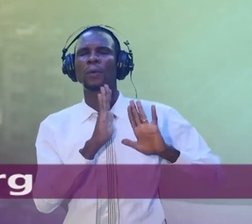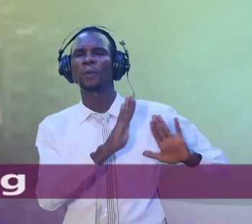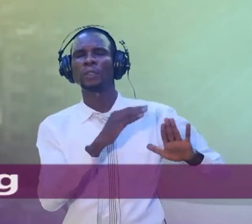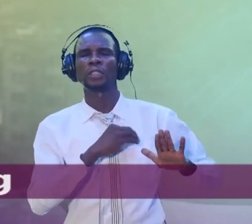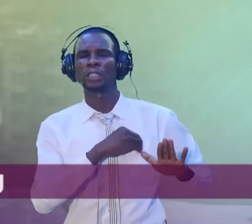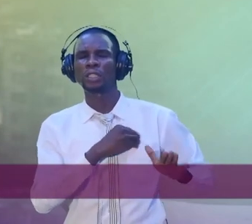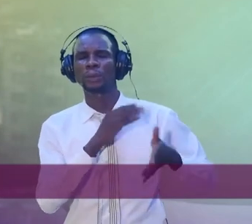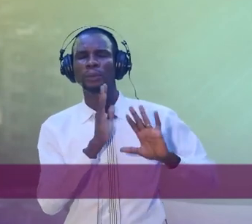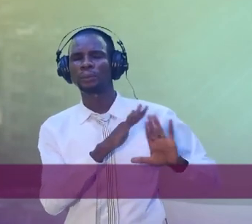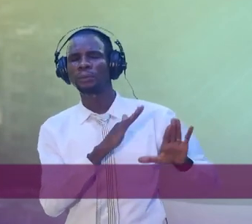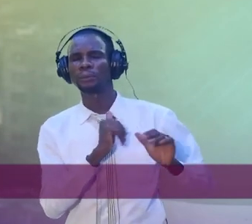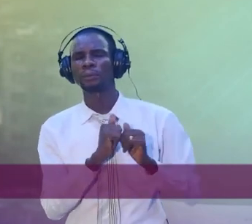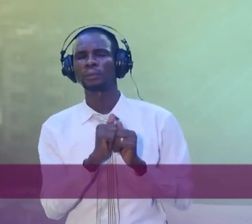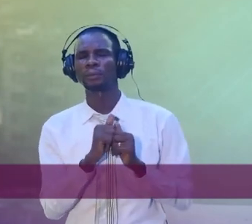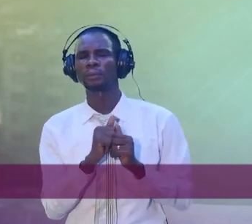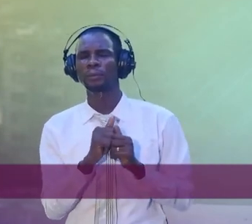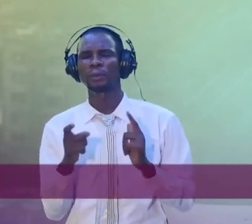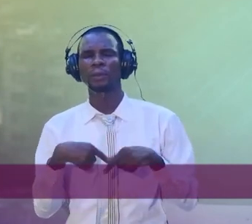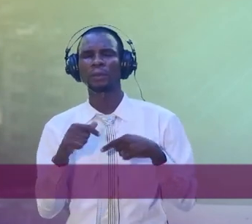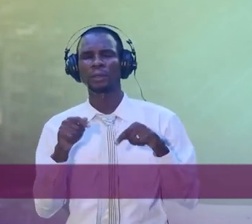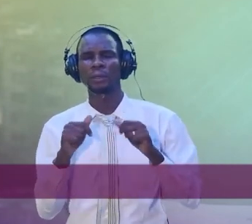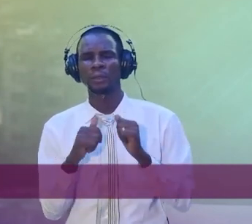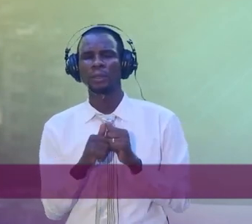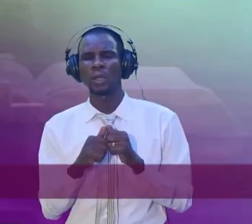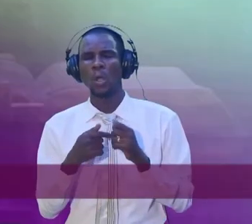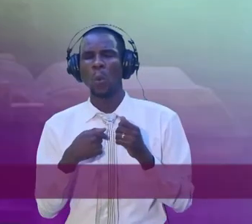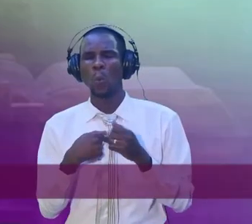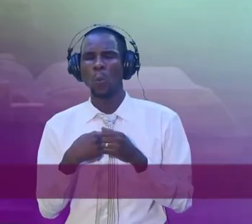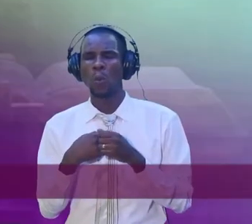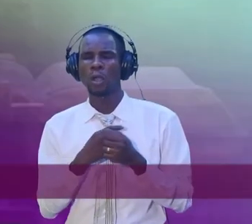naomba uhuru kutoka kwako, ili unisaidie niachane na